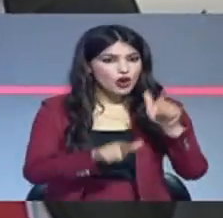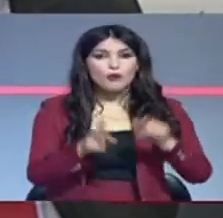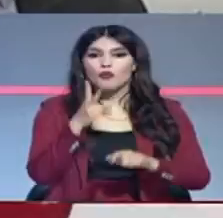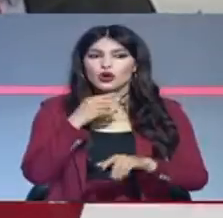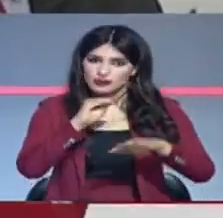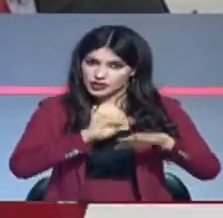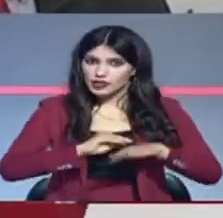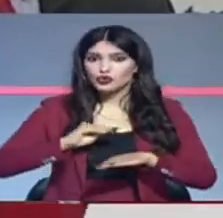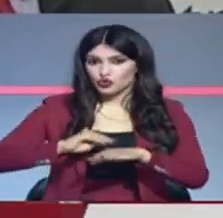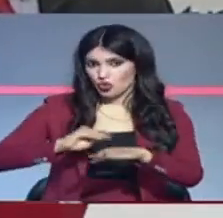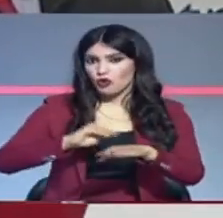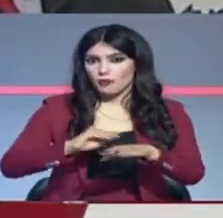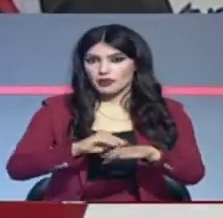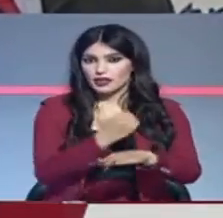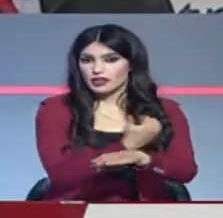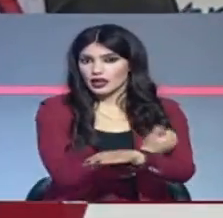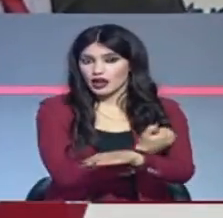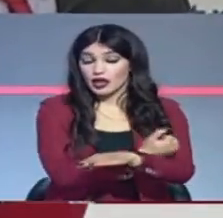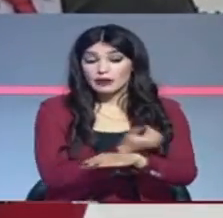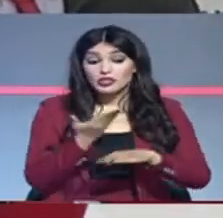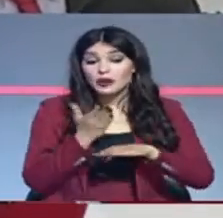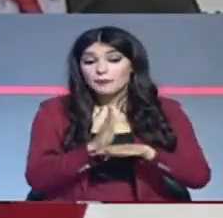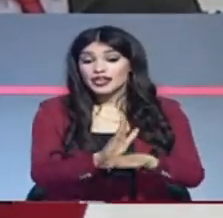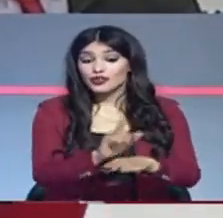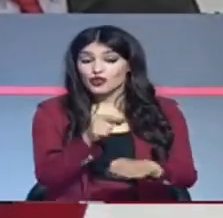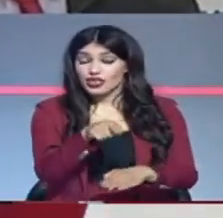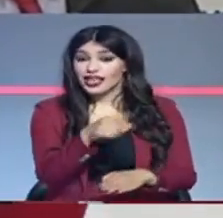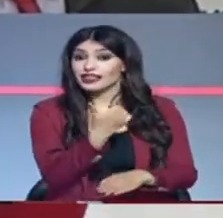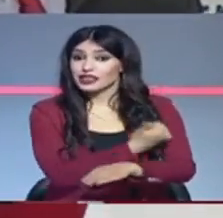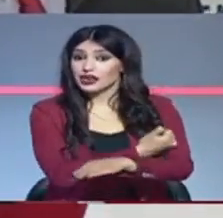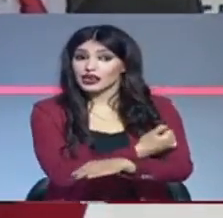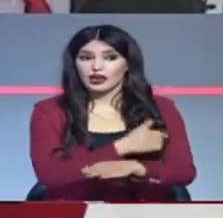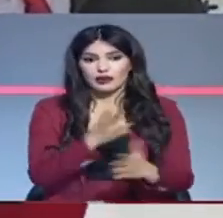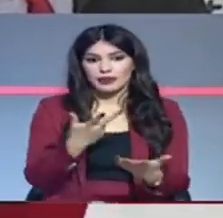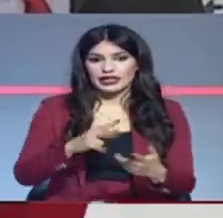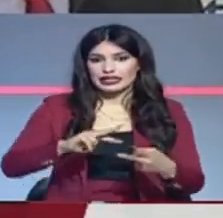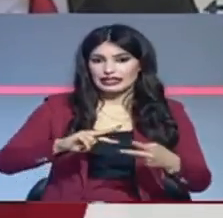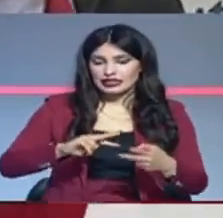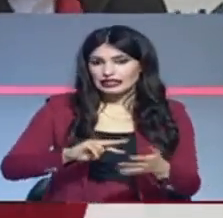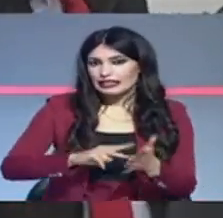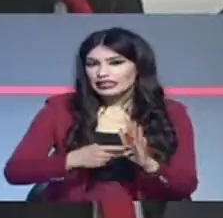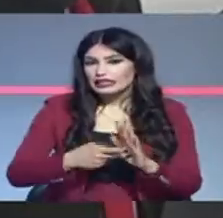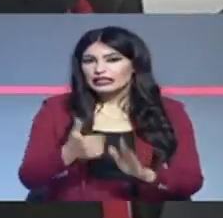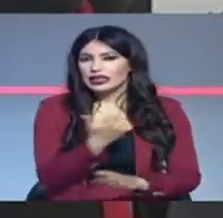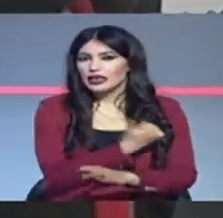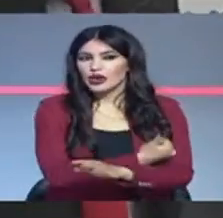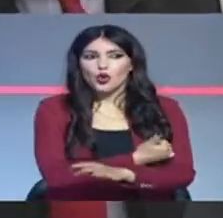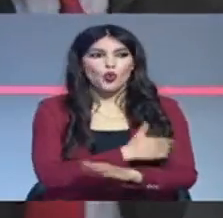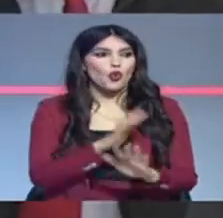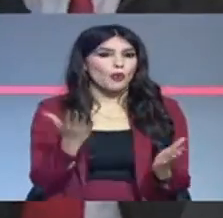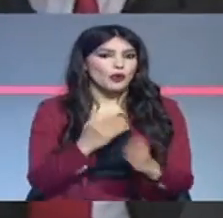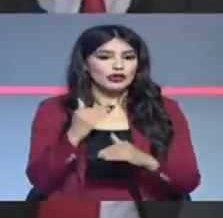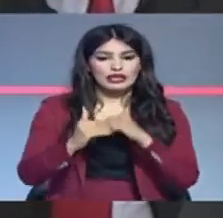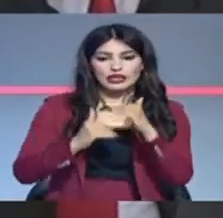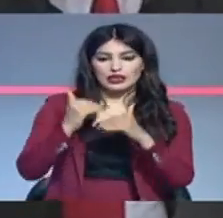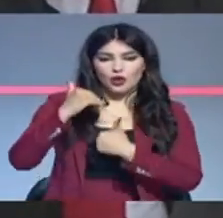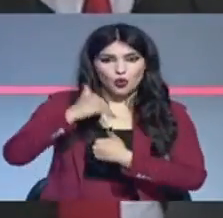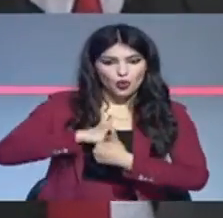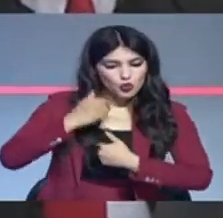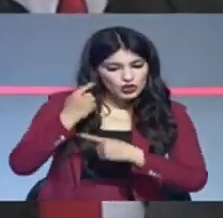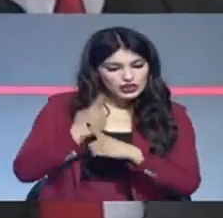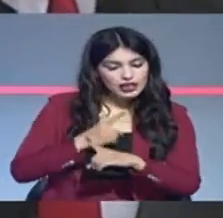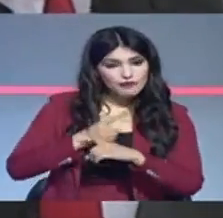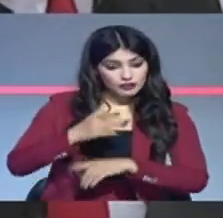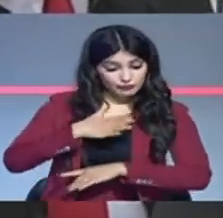مبين التلقيح هذه كيف يتم تكون اه اه كيفيه تطور في الجسم في البدن